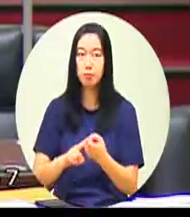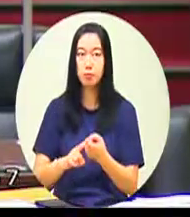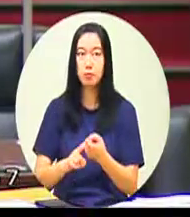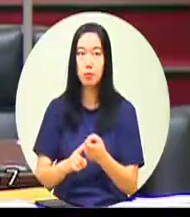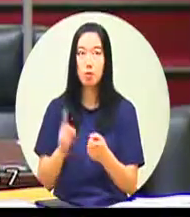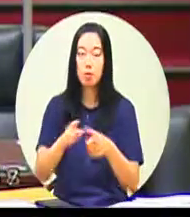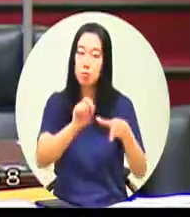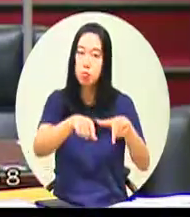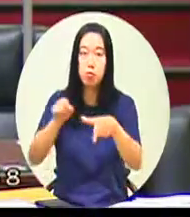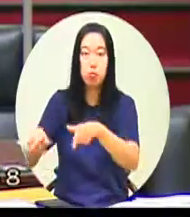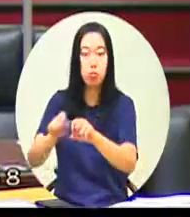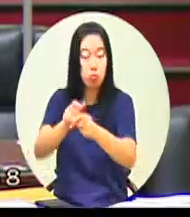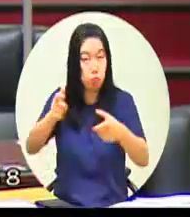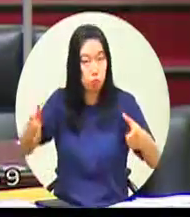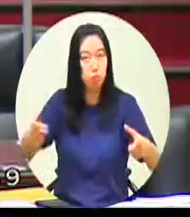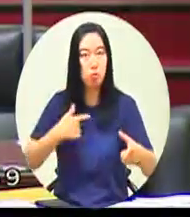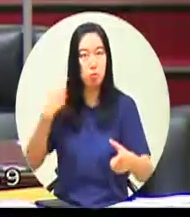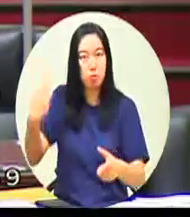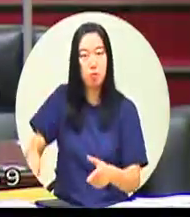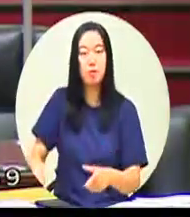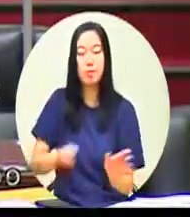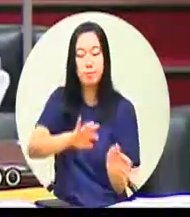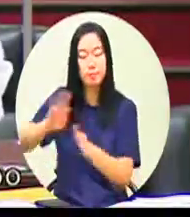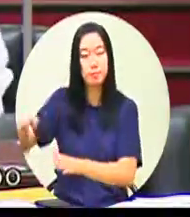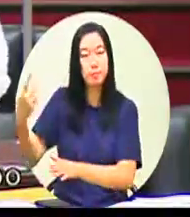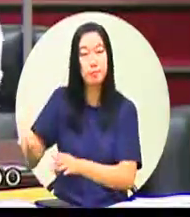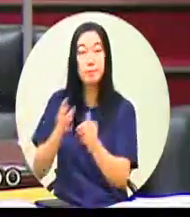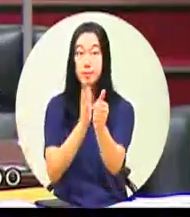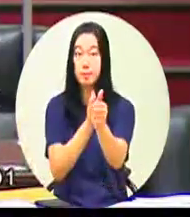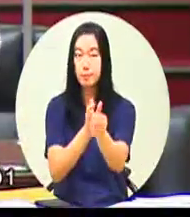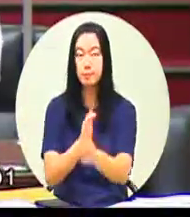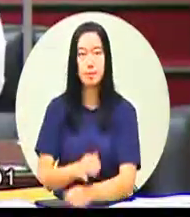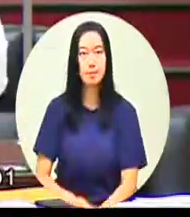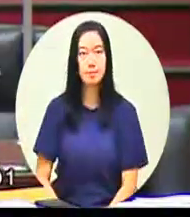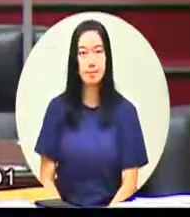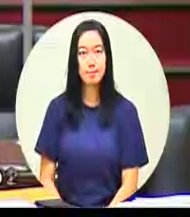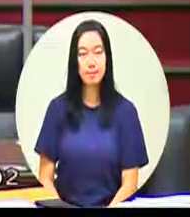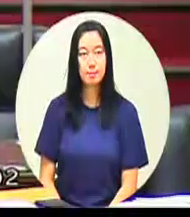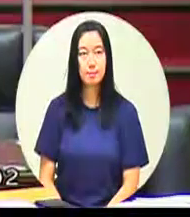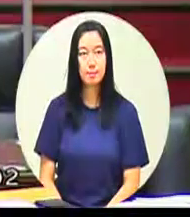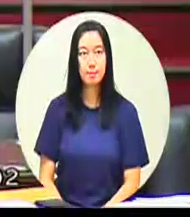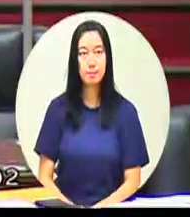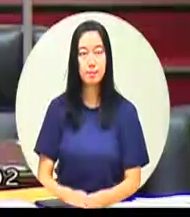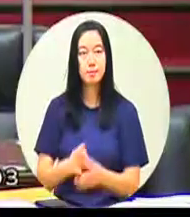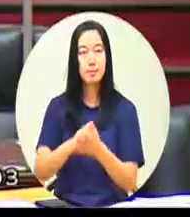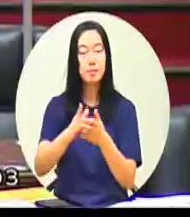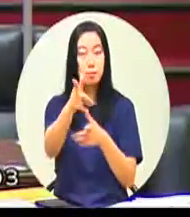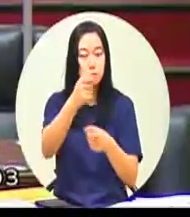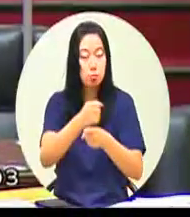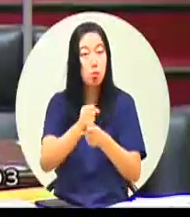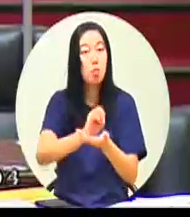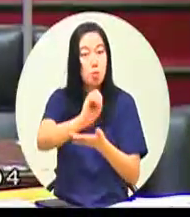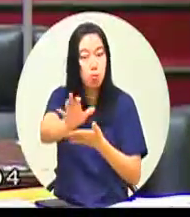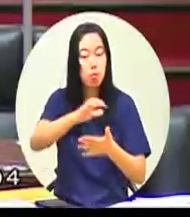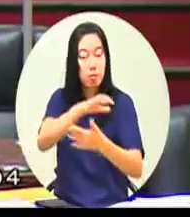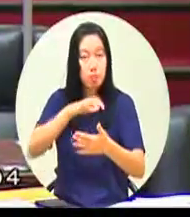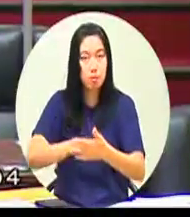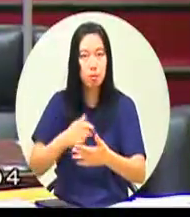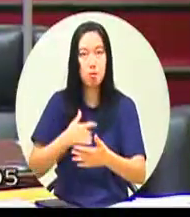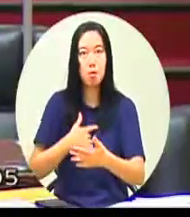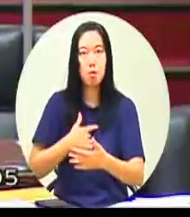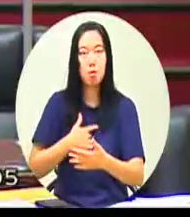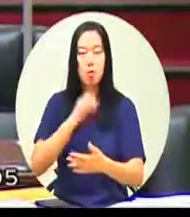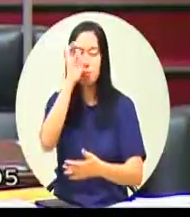外会咨询的。蔡局长，从你的市政报告里面，我没有看